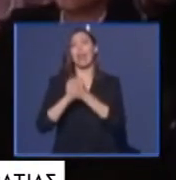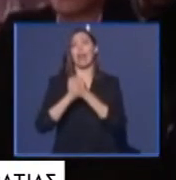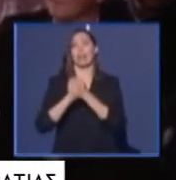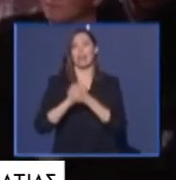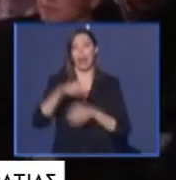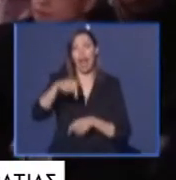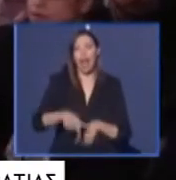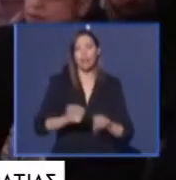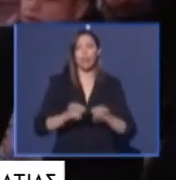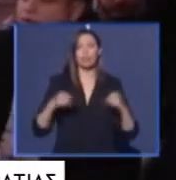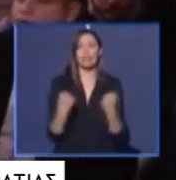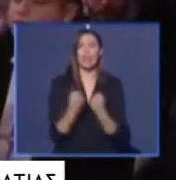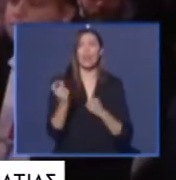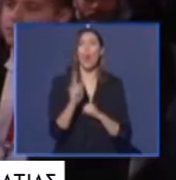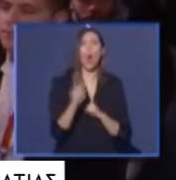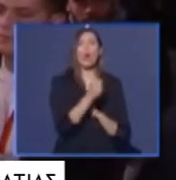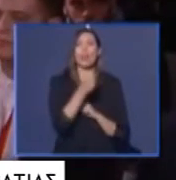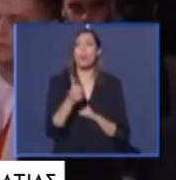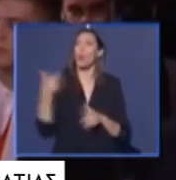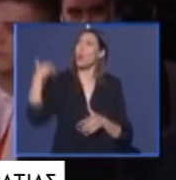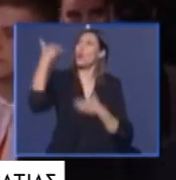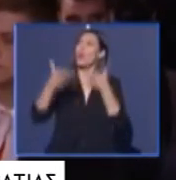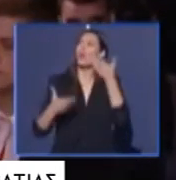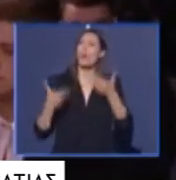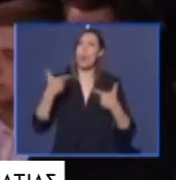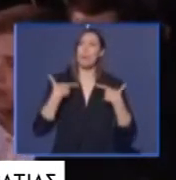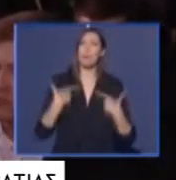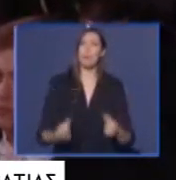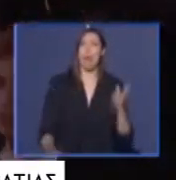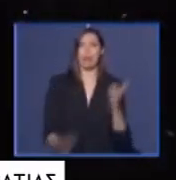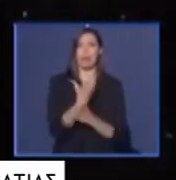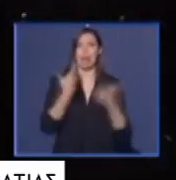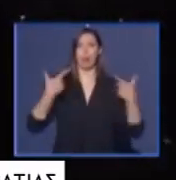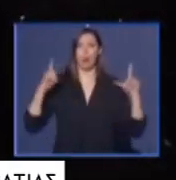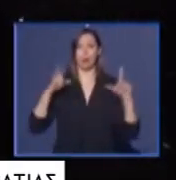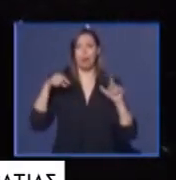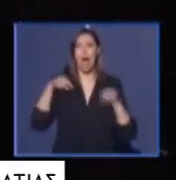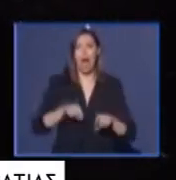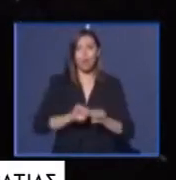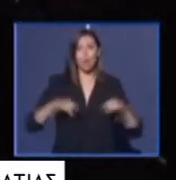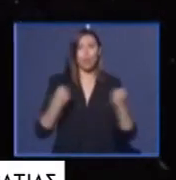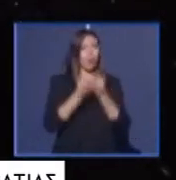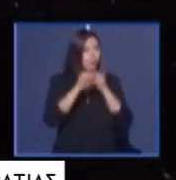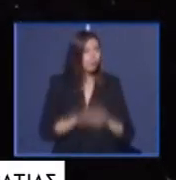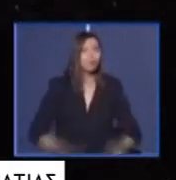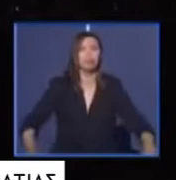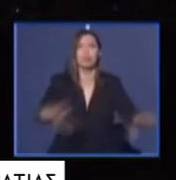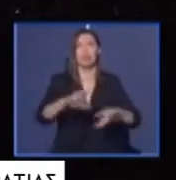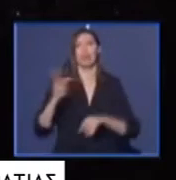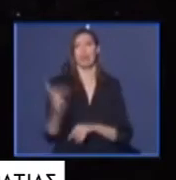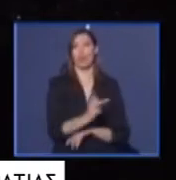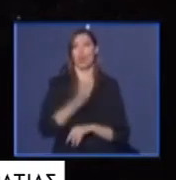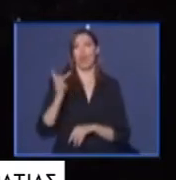στην παραδοσιακή βάση της Νέας Δημοκρατίας, μίλησε σε ολόκληρη την κοινωνία. Και αυτή πιστεύω ότι ήταν και μεγάλη